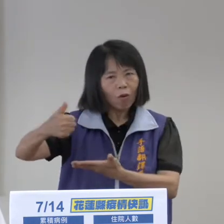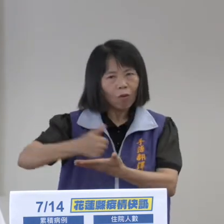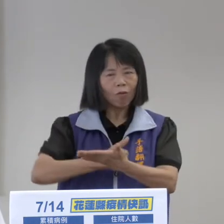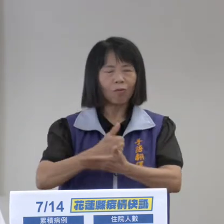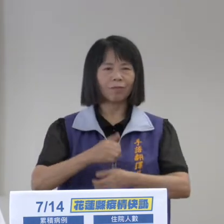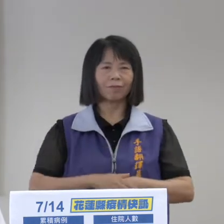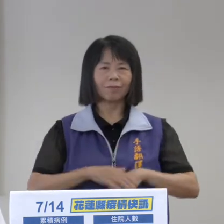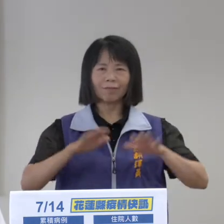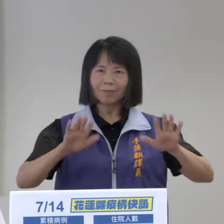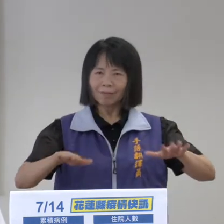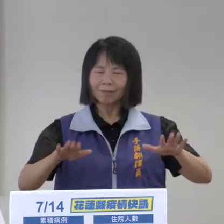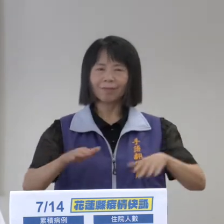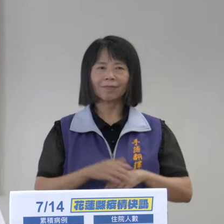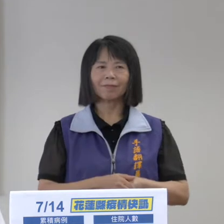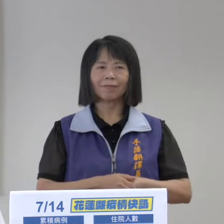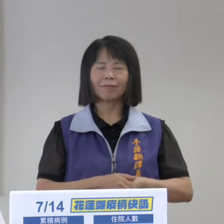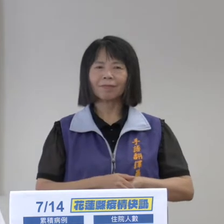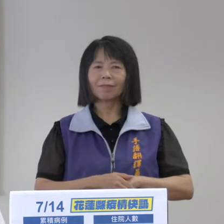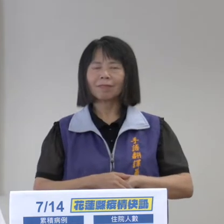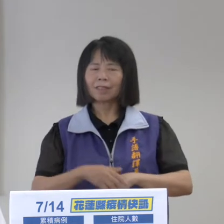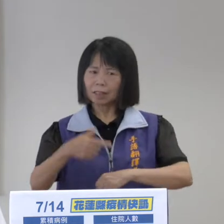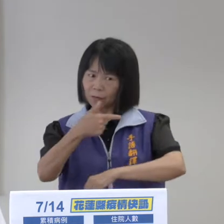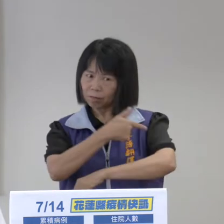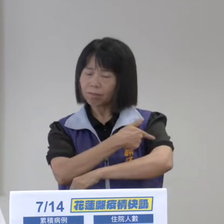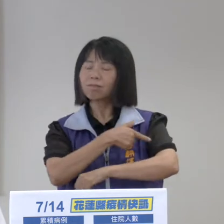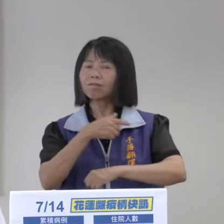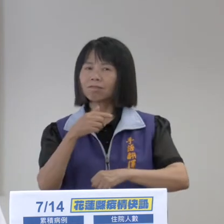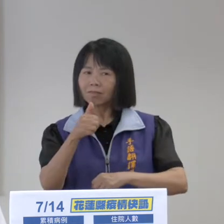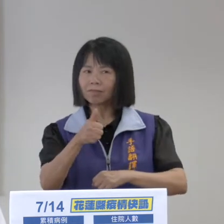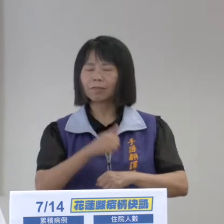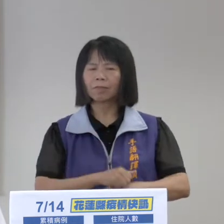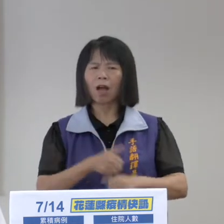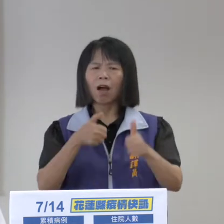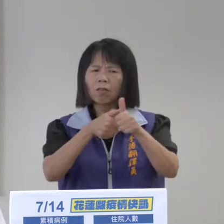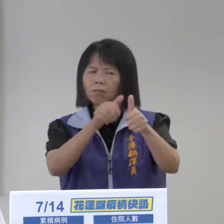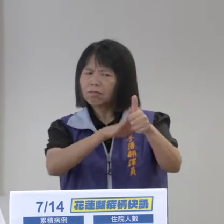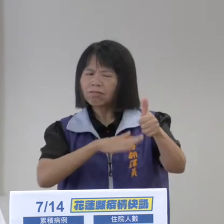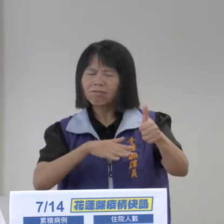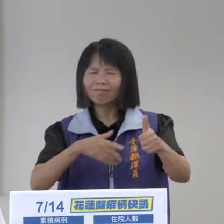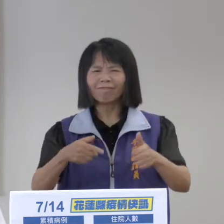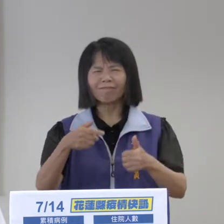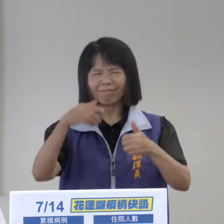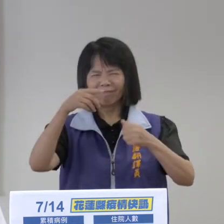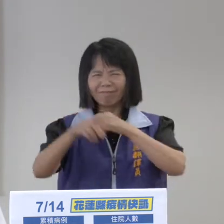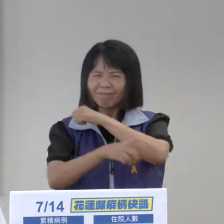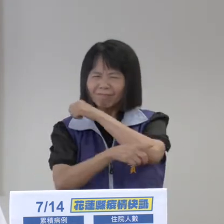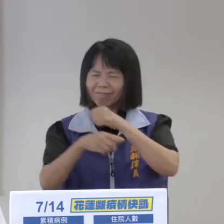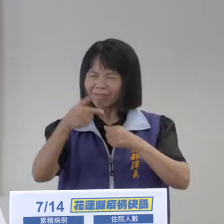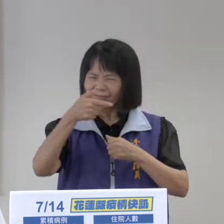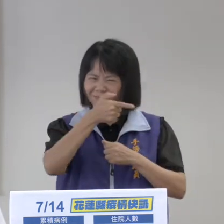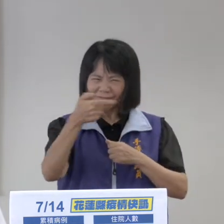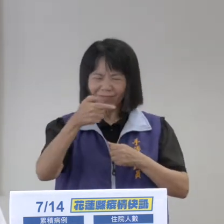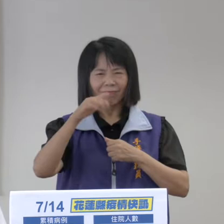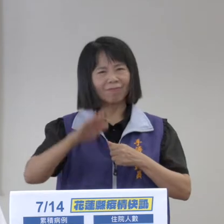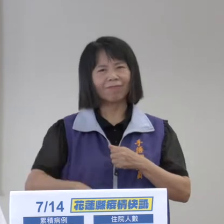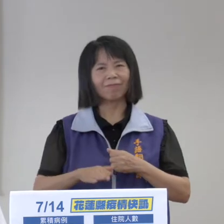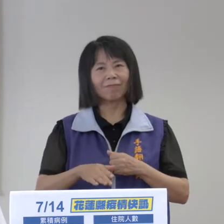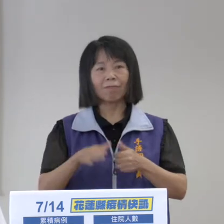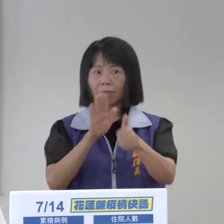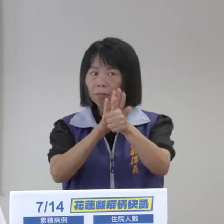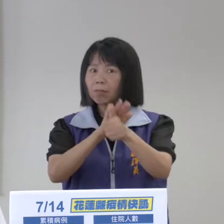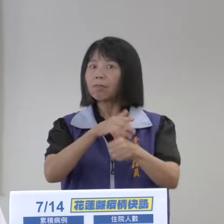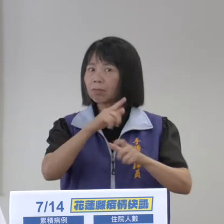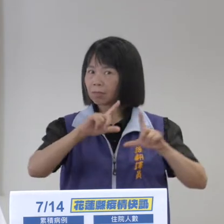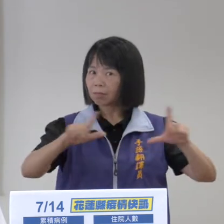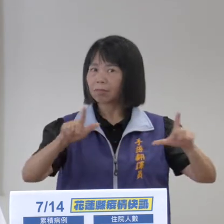它是目前来讲是一个次蛋白疫苗，它的副作用是最低，效果也相当的不错。所